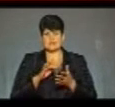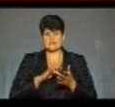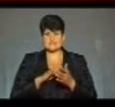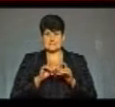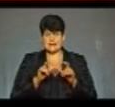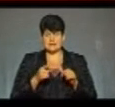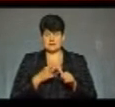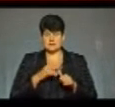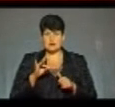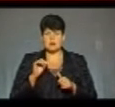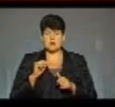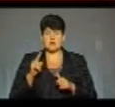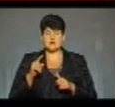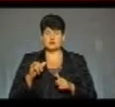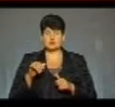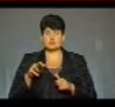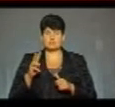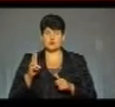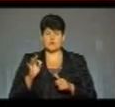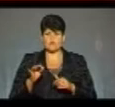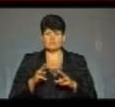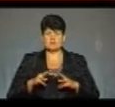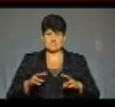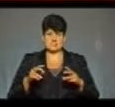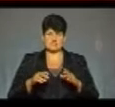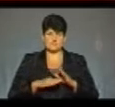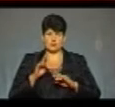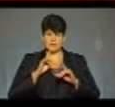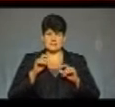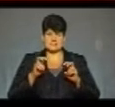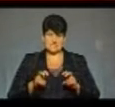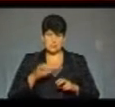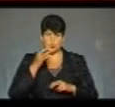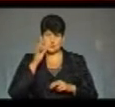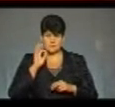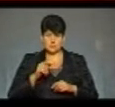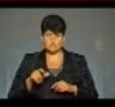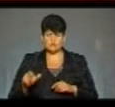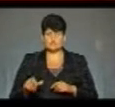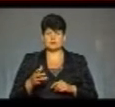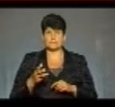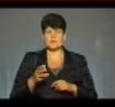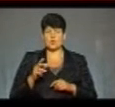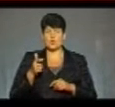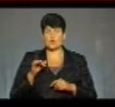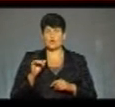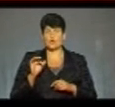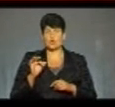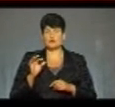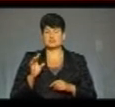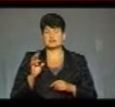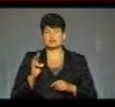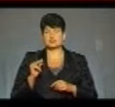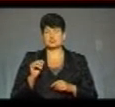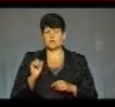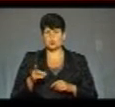Я думаю, що в президії Верховної Ради вже сидять досить досвідчені люди. Що стосується Олексія Гончарука на посаді прем'єр-міністра, йому потрібно ще якийсь